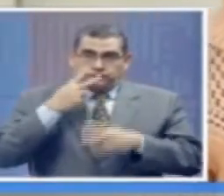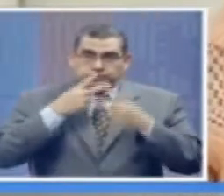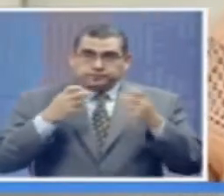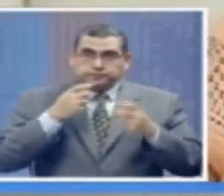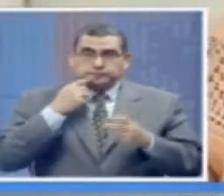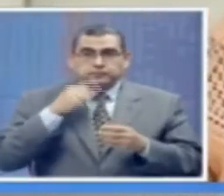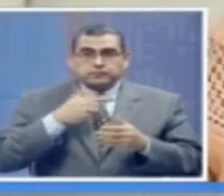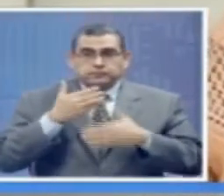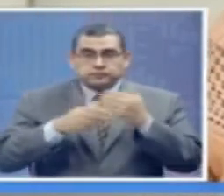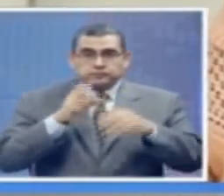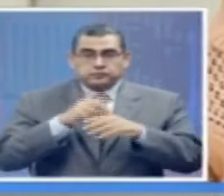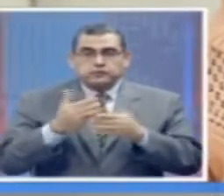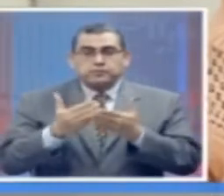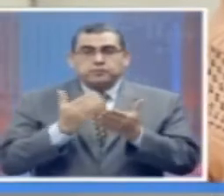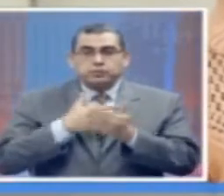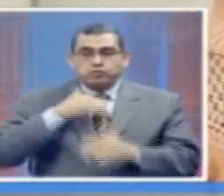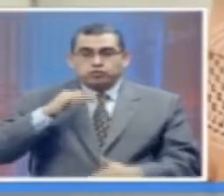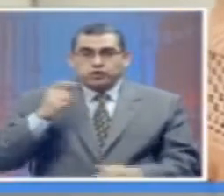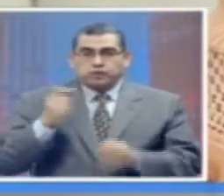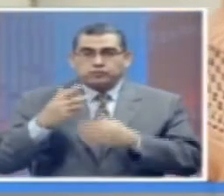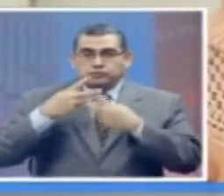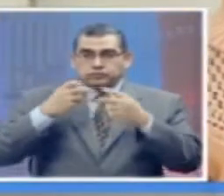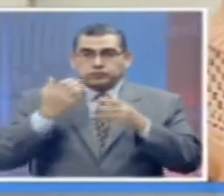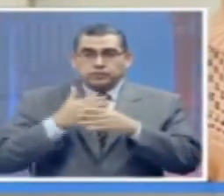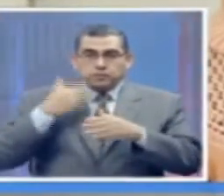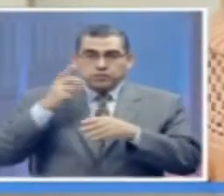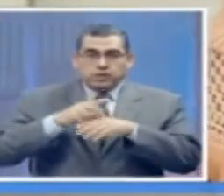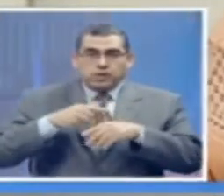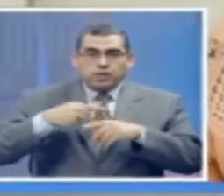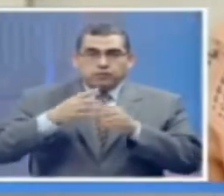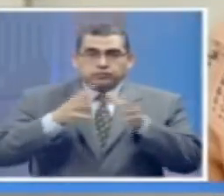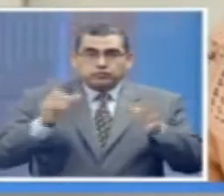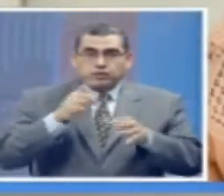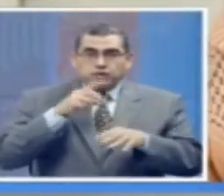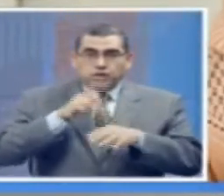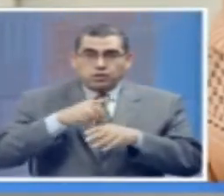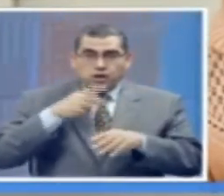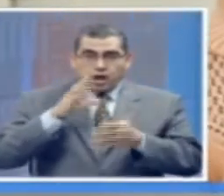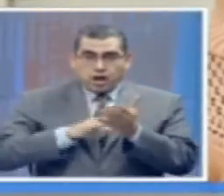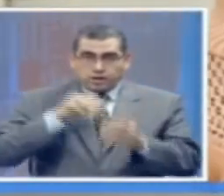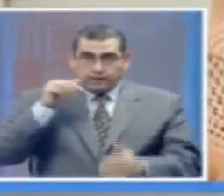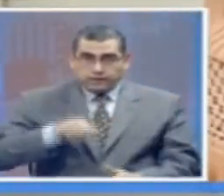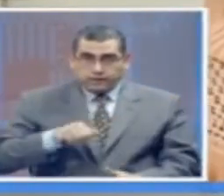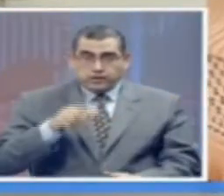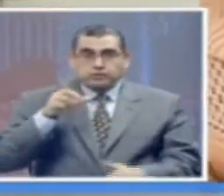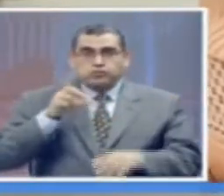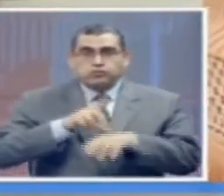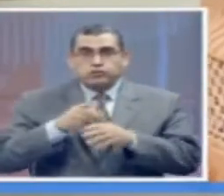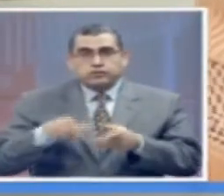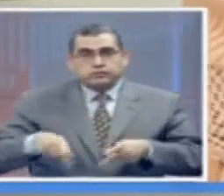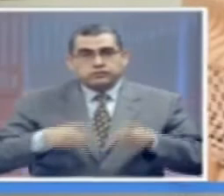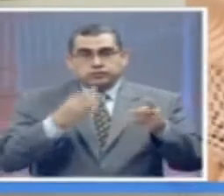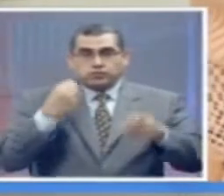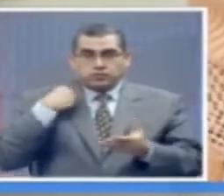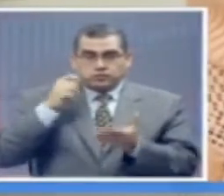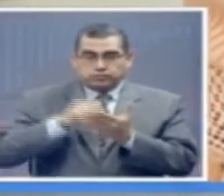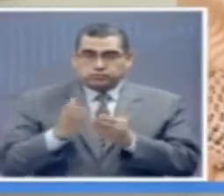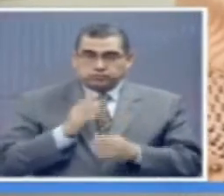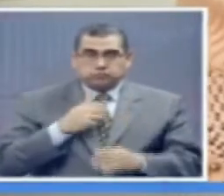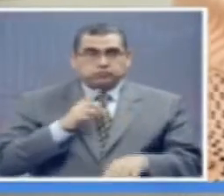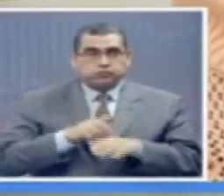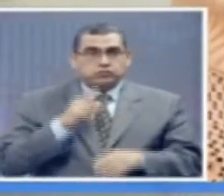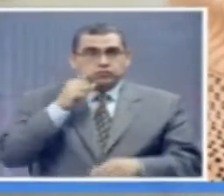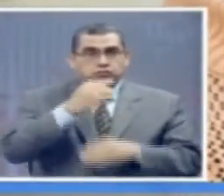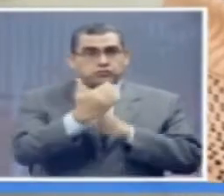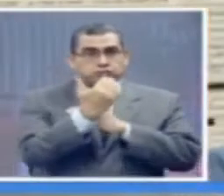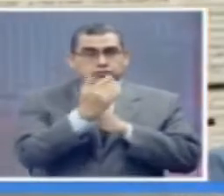بنكتشفها بدري علشان خاطر ما يحصلناش اي مضاعفات، وانهم الحمد لله بيحاولونا لو ظهر عندنا اي حاجة بيحاولونا للمستشفيات والمستشفيات بتعمل